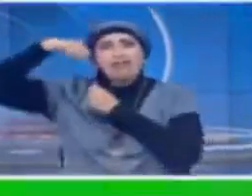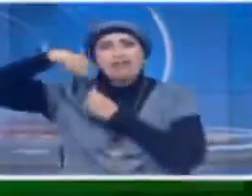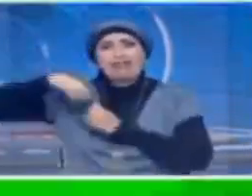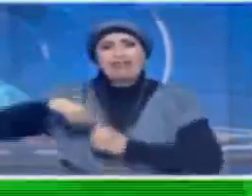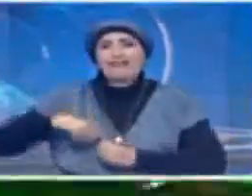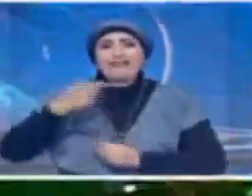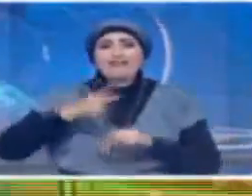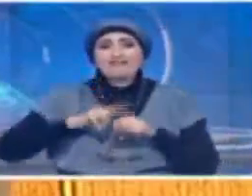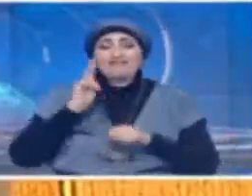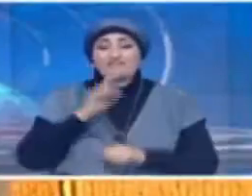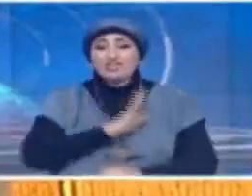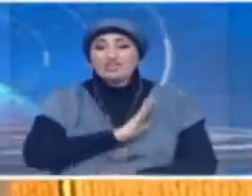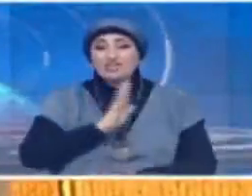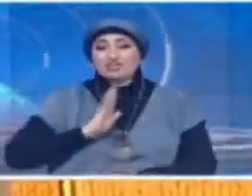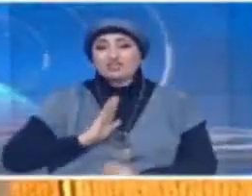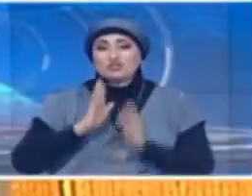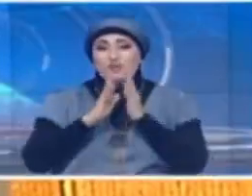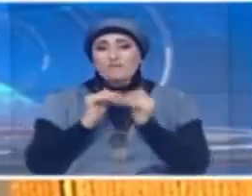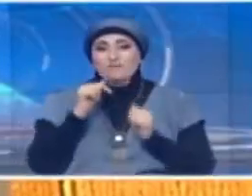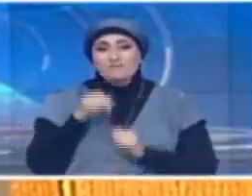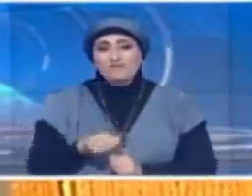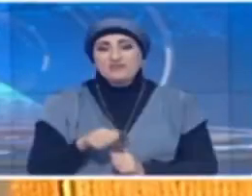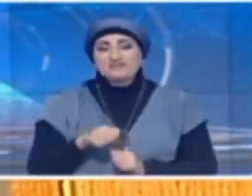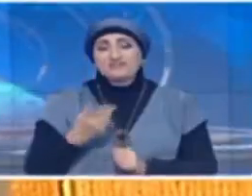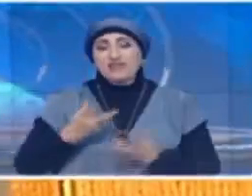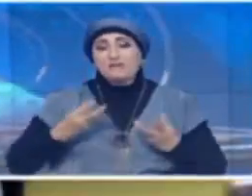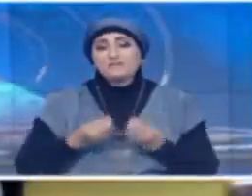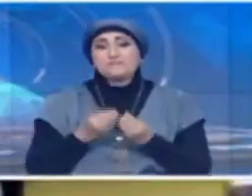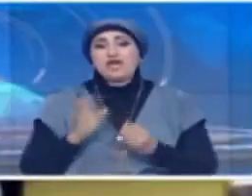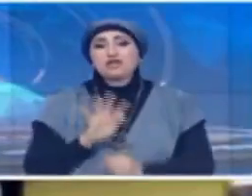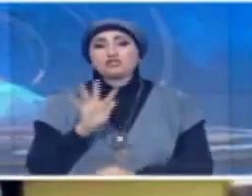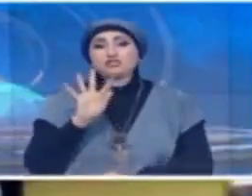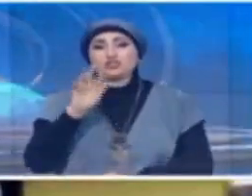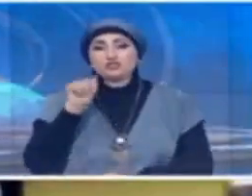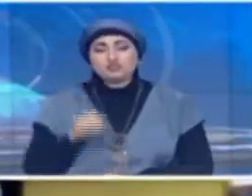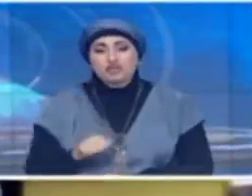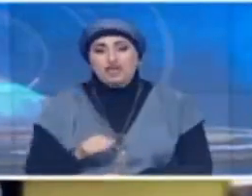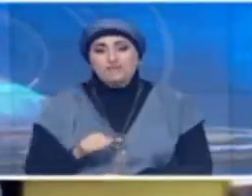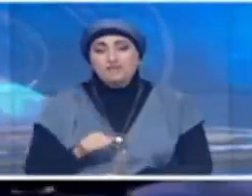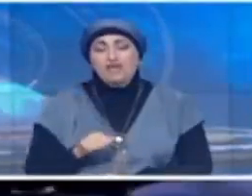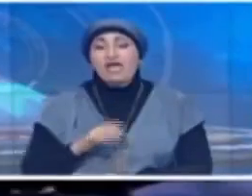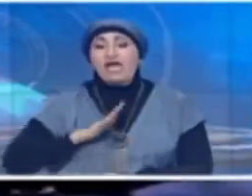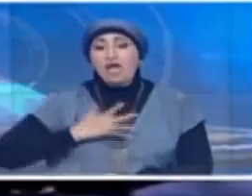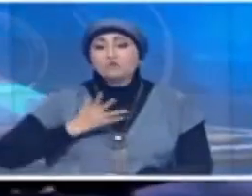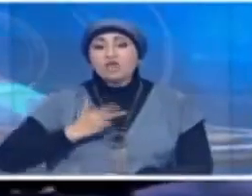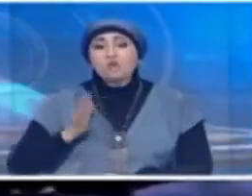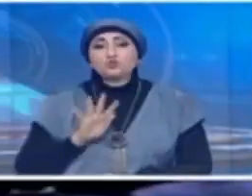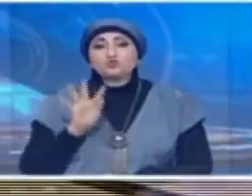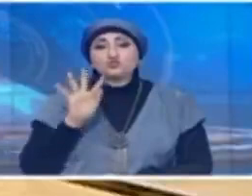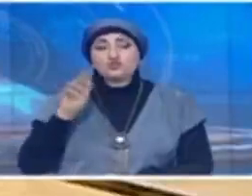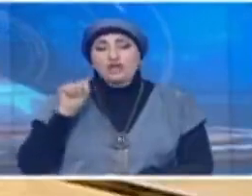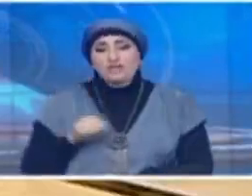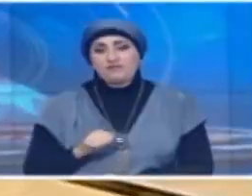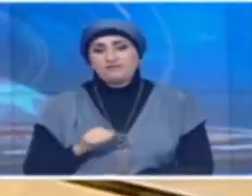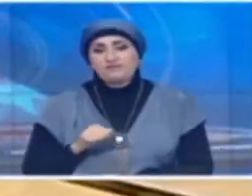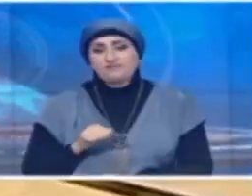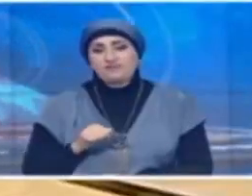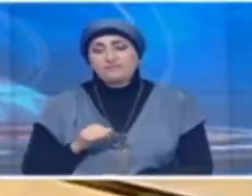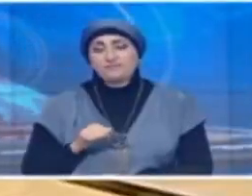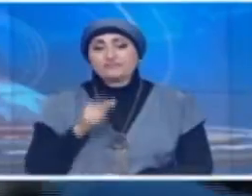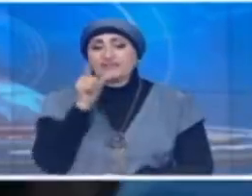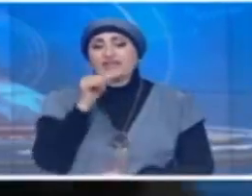استجابت القوات المسلحه المصريه لصوت الجماهير وانحازت للرغبه الشعبيه. في الحقيقه ان